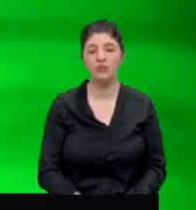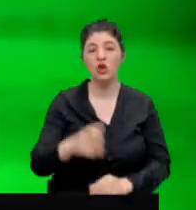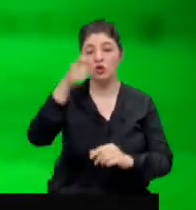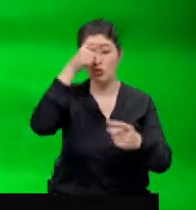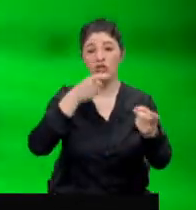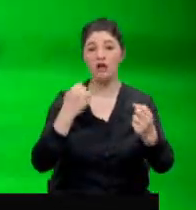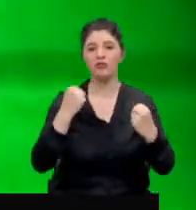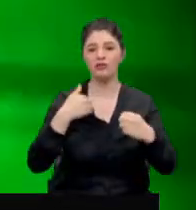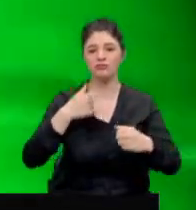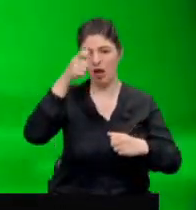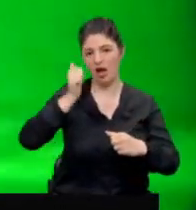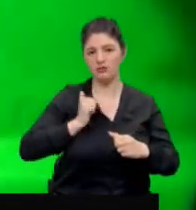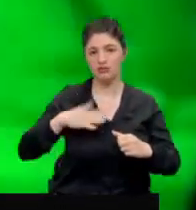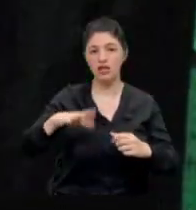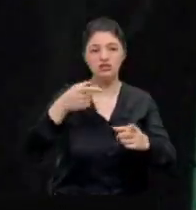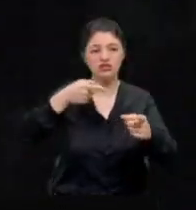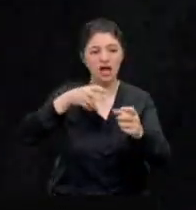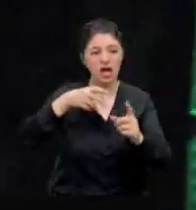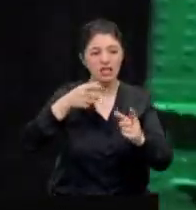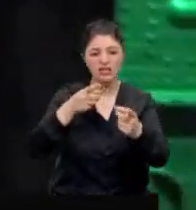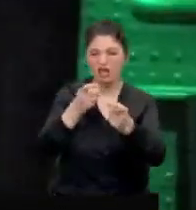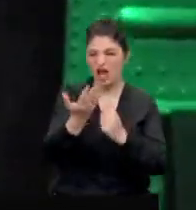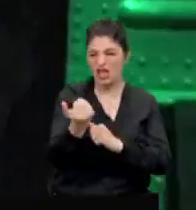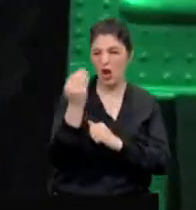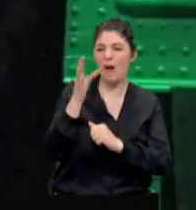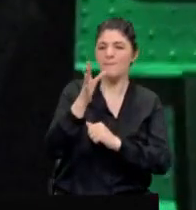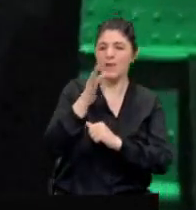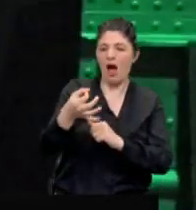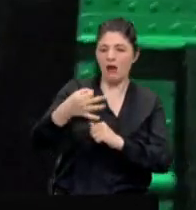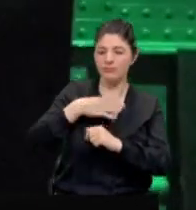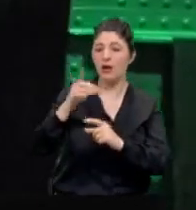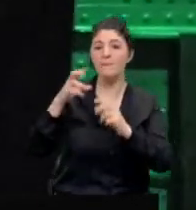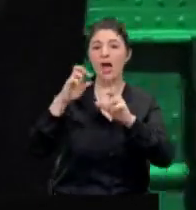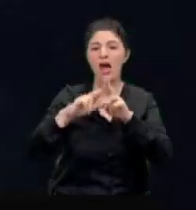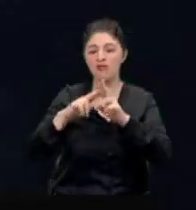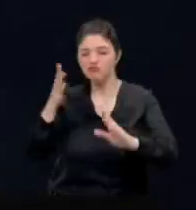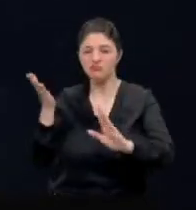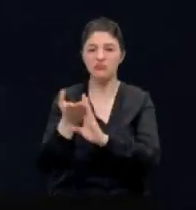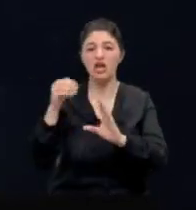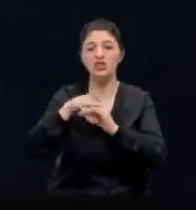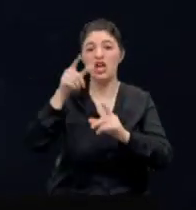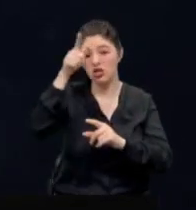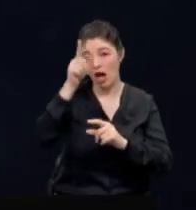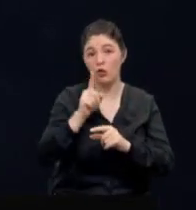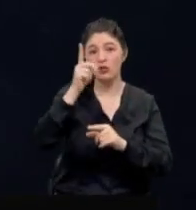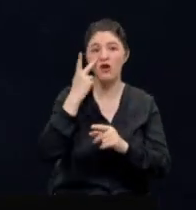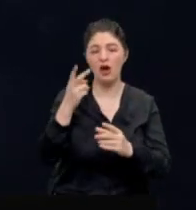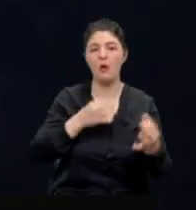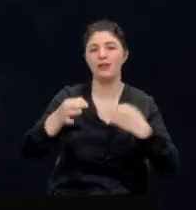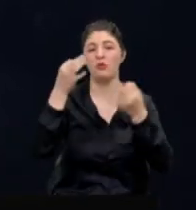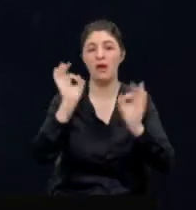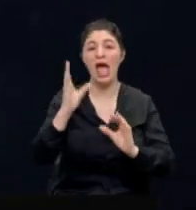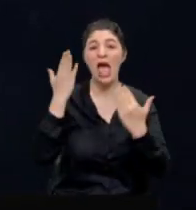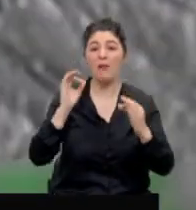Türk Silahlı Kuvvetleri saldırı hazırlığında oldukları bilgisiyle terör örgütü PKK'ya darbe indirmek için Irak'ın kuzeyinde harekat başlattı.